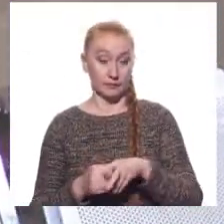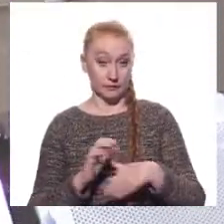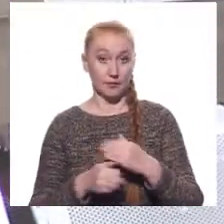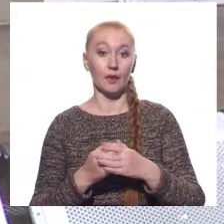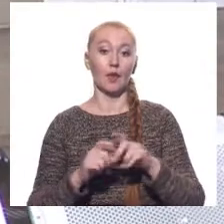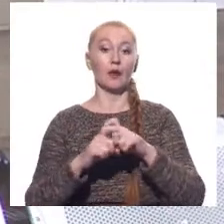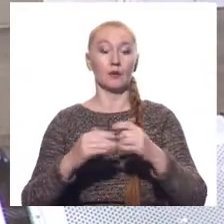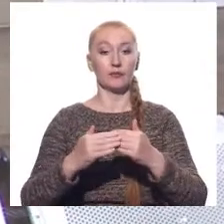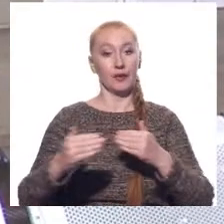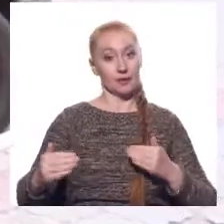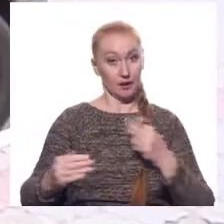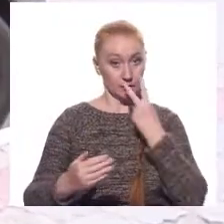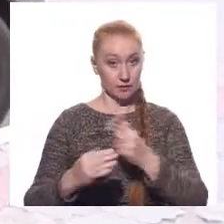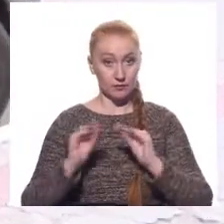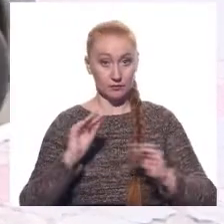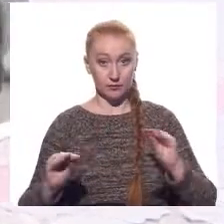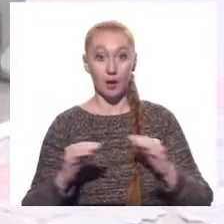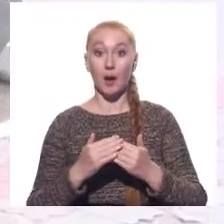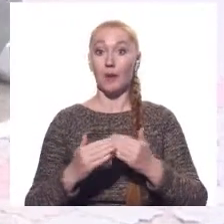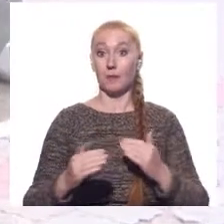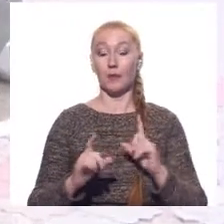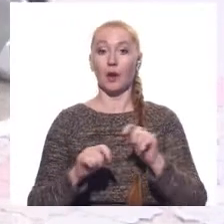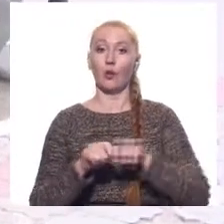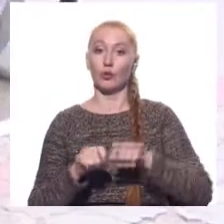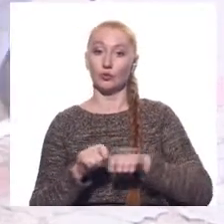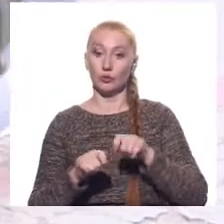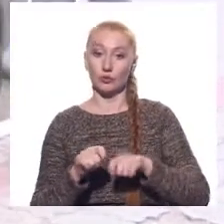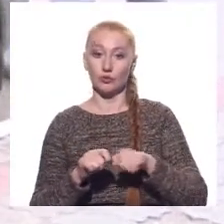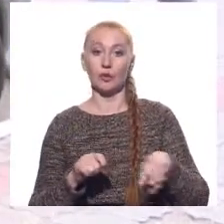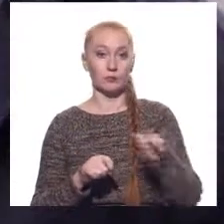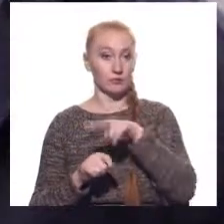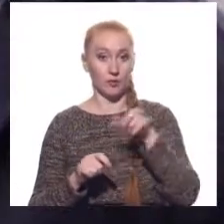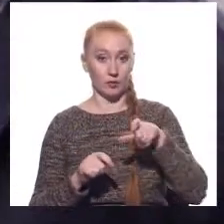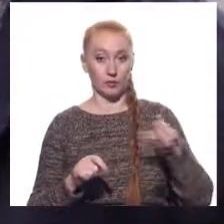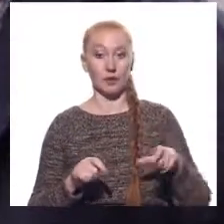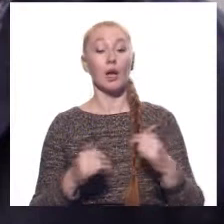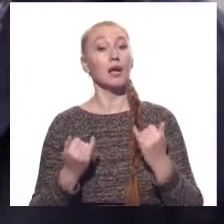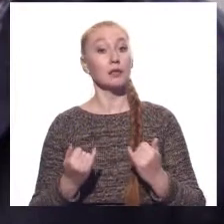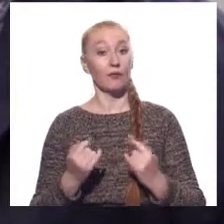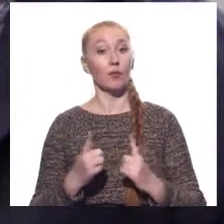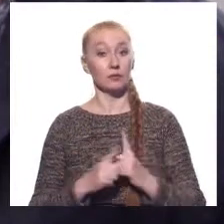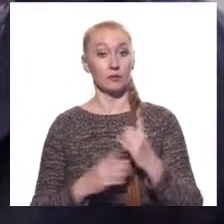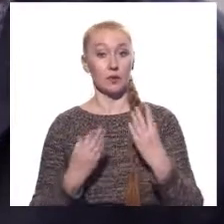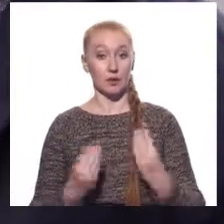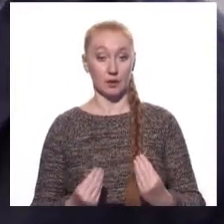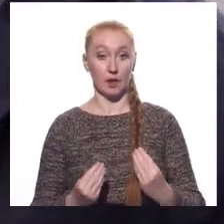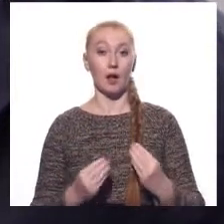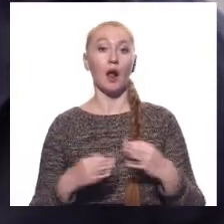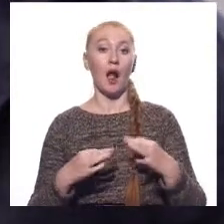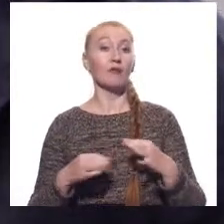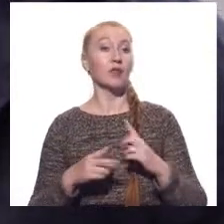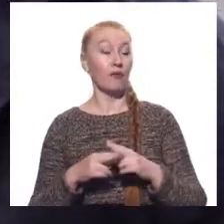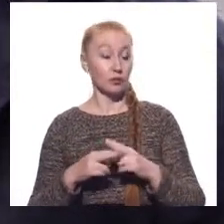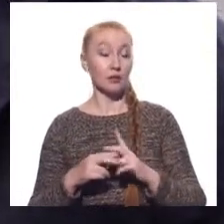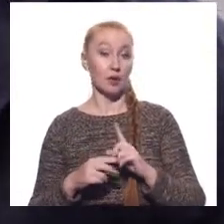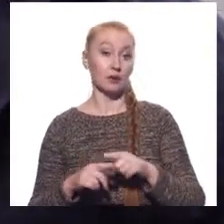для дотримання соціальної дистанції. Перед виїздом посадковий контролер здійснює огляд пасажирів. З сьогоднішнього дня автовокзал.